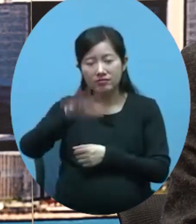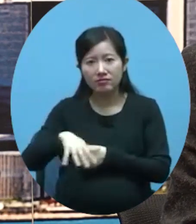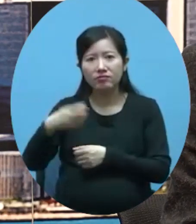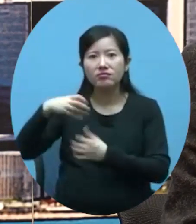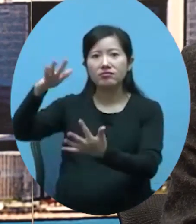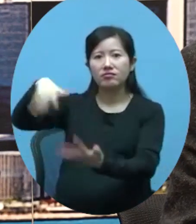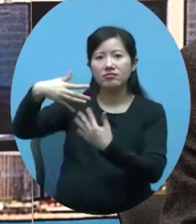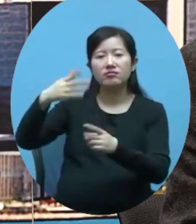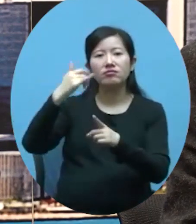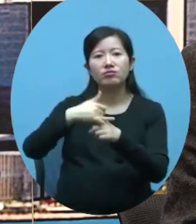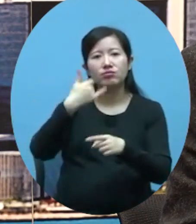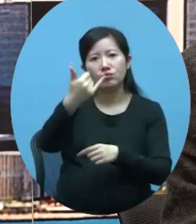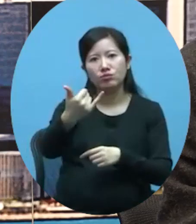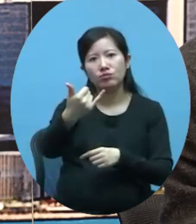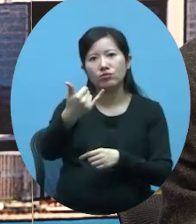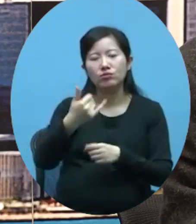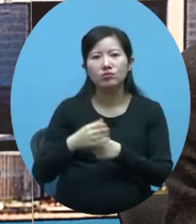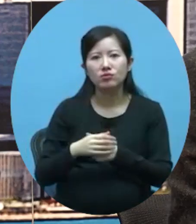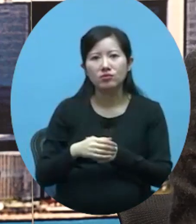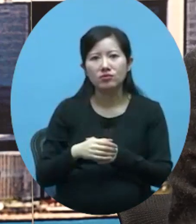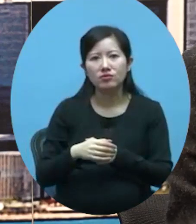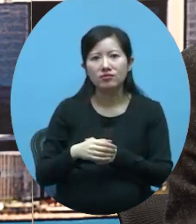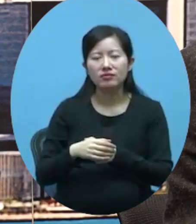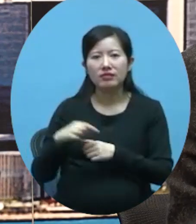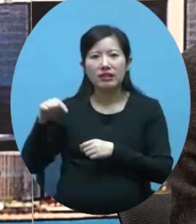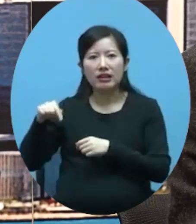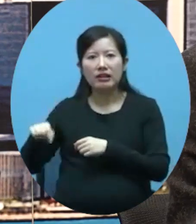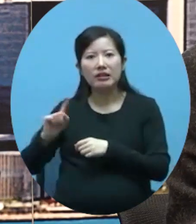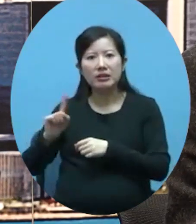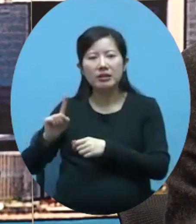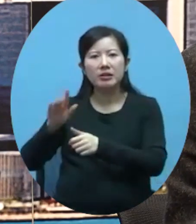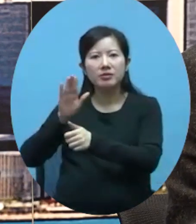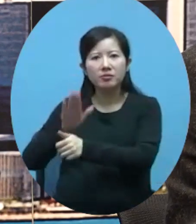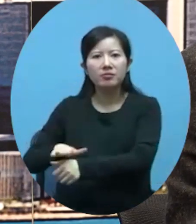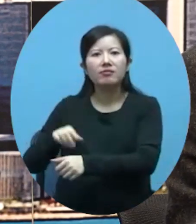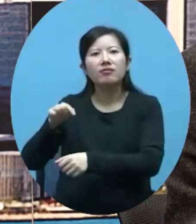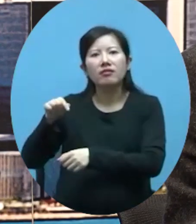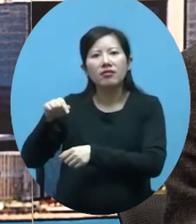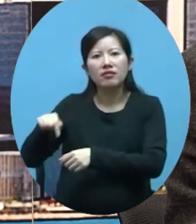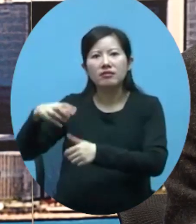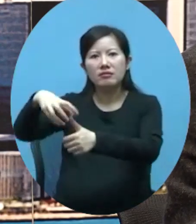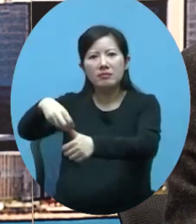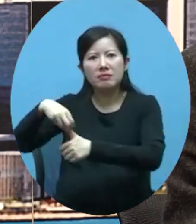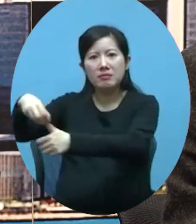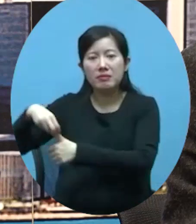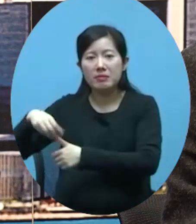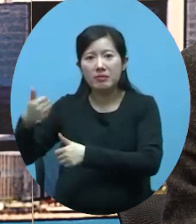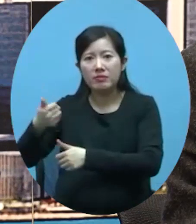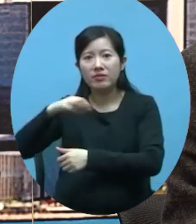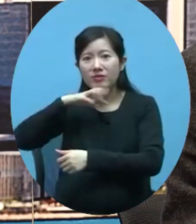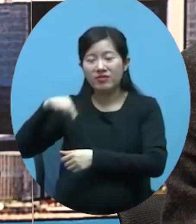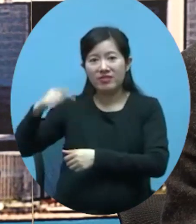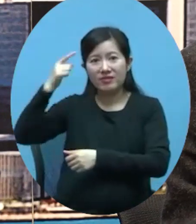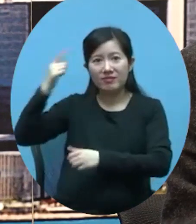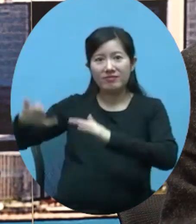月和不可以離境那所以我相信那個呢平衡回到當我們抓到一些這樣的個案他想違規的時候呢